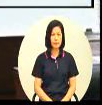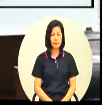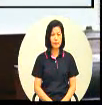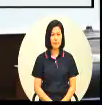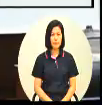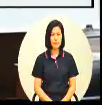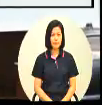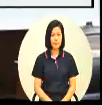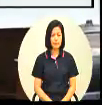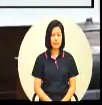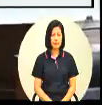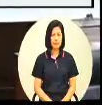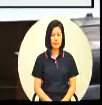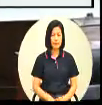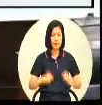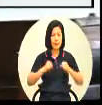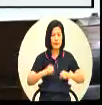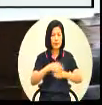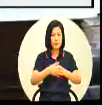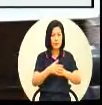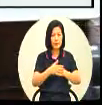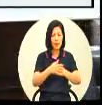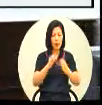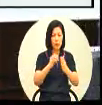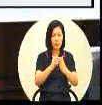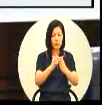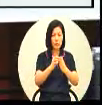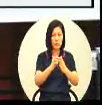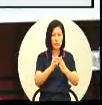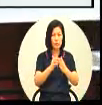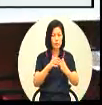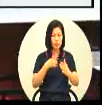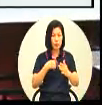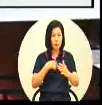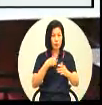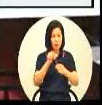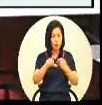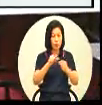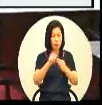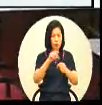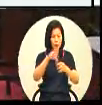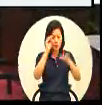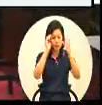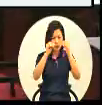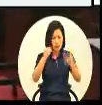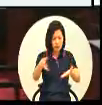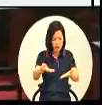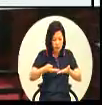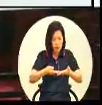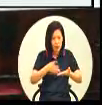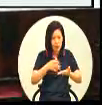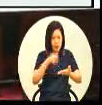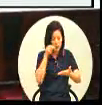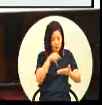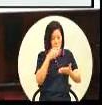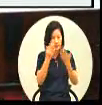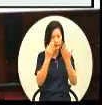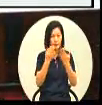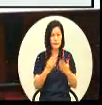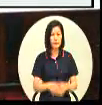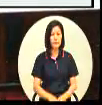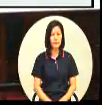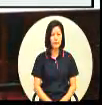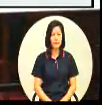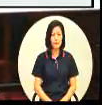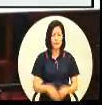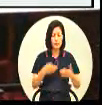我们的健保局本席只抓5年的资料当中，我们可以很清楚的看到，其实我们的